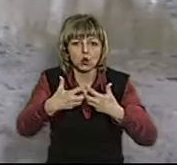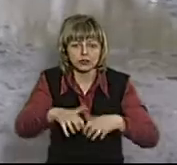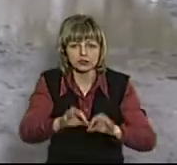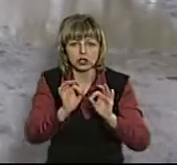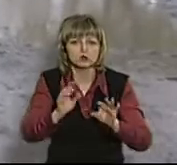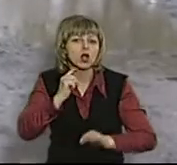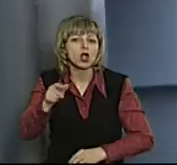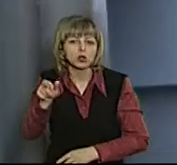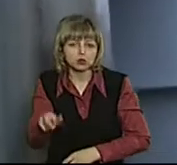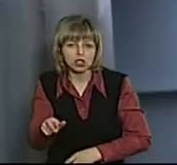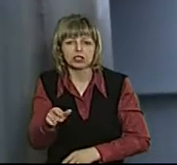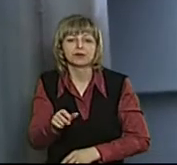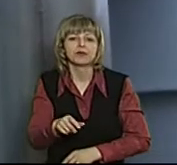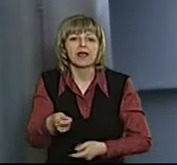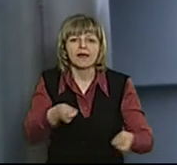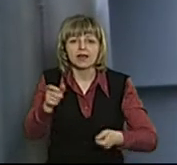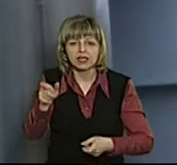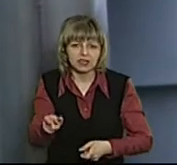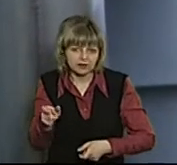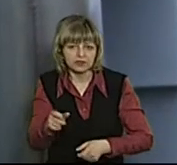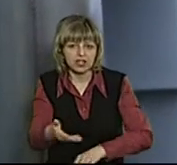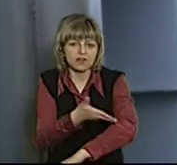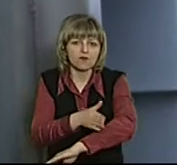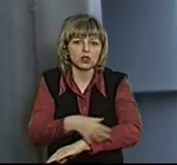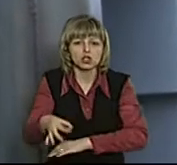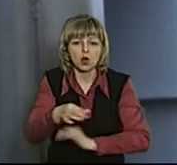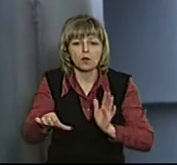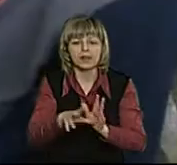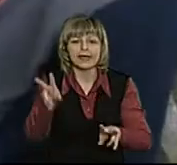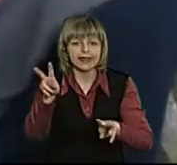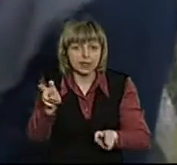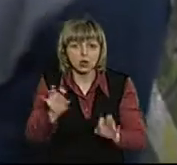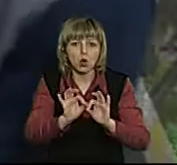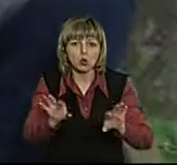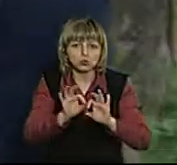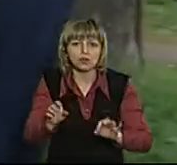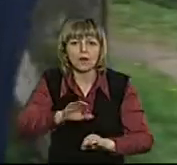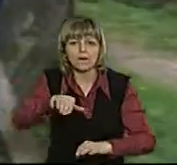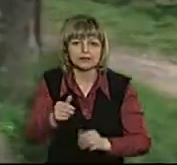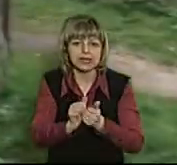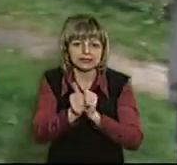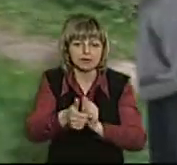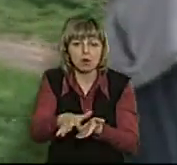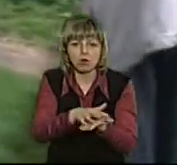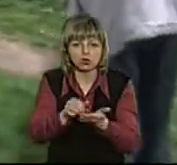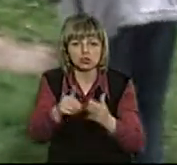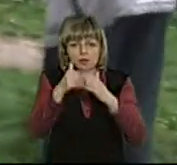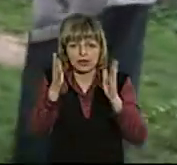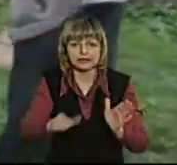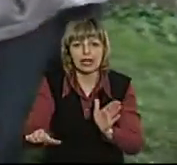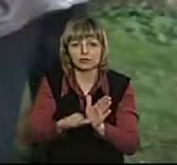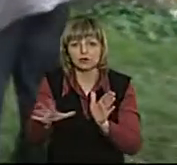лучанин Олександр Жолоб. Керівник Луцької філії ПрАТ «Волиньобленерго» Роман Рожило розповів, після заміни пошкодженого